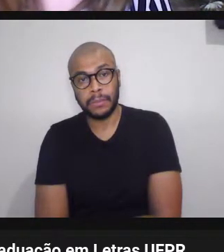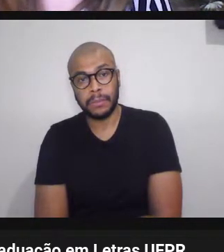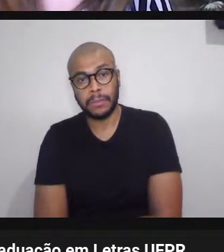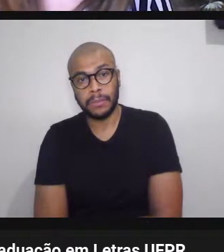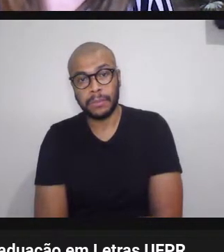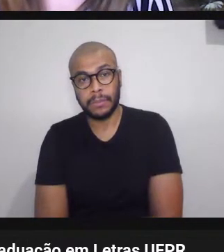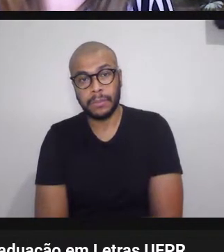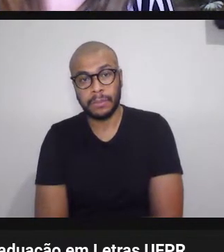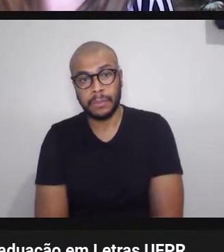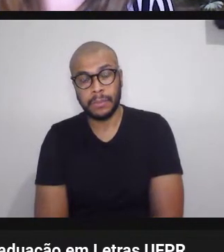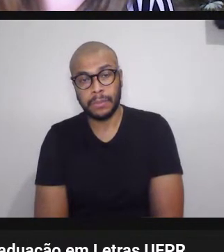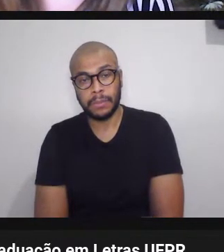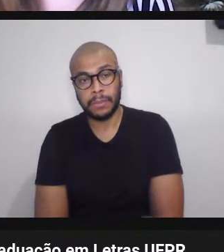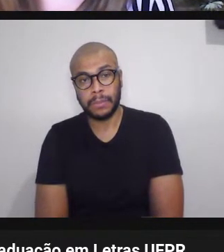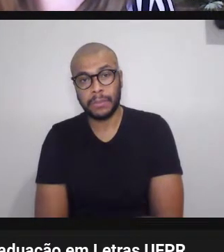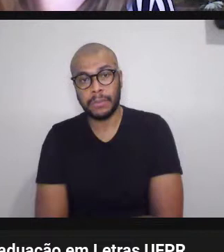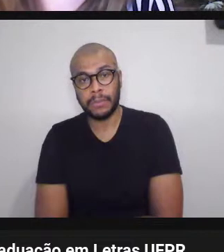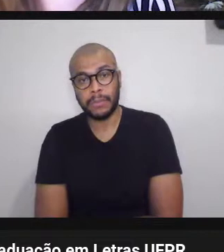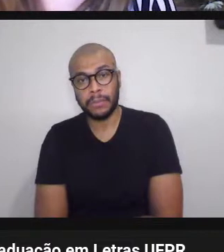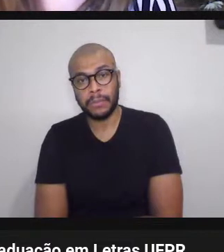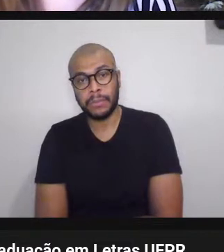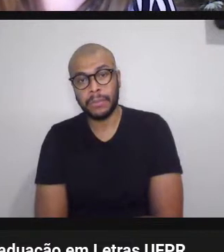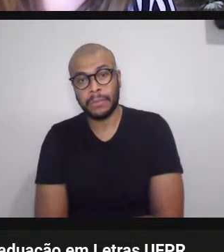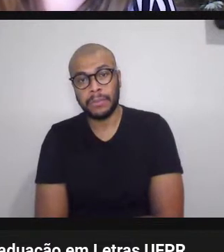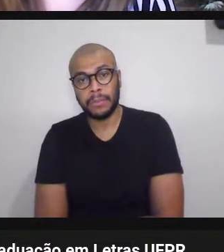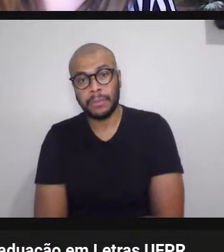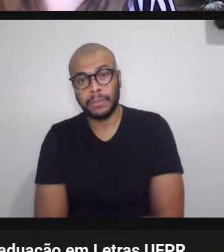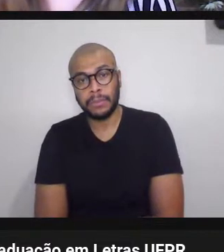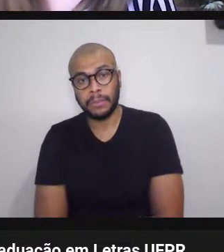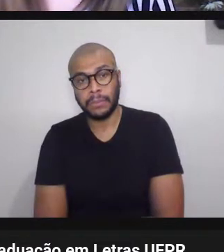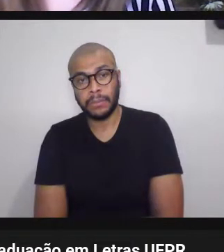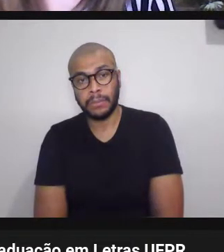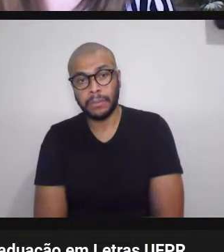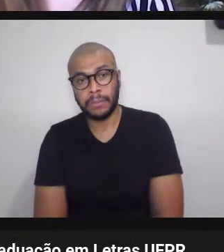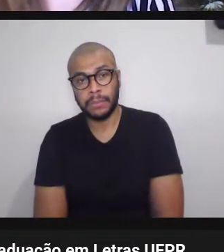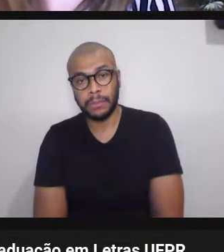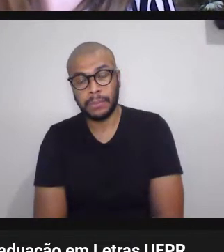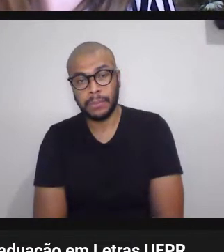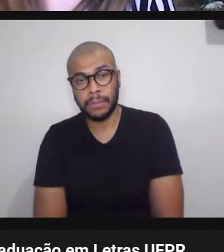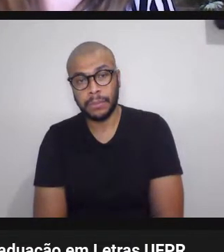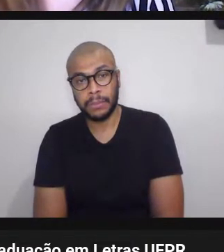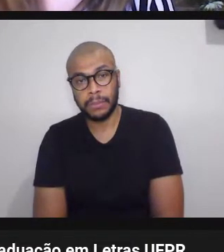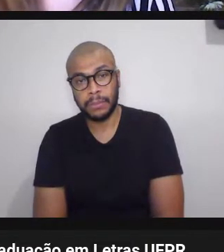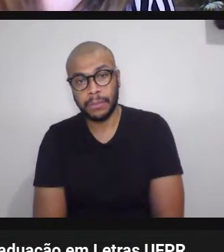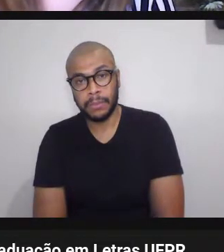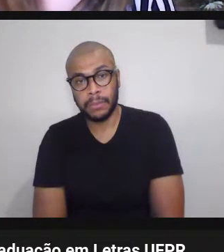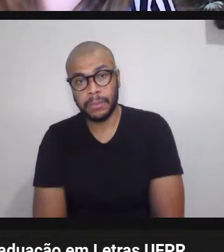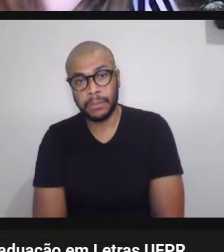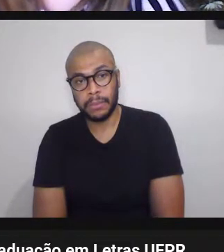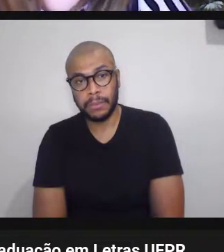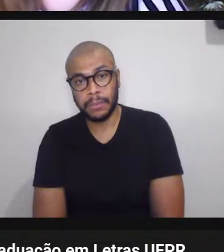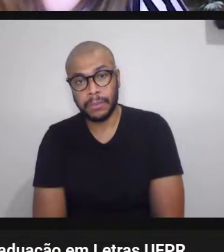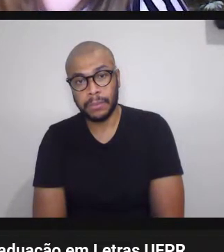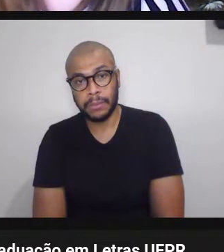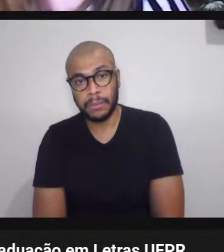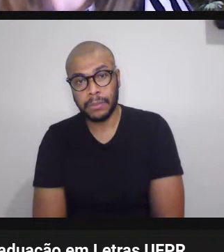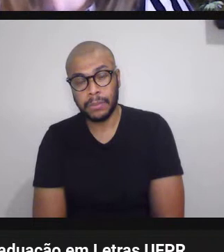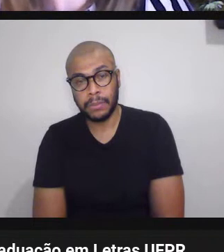ilu nosicieli ma współcześnie. Więc w głowie tego tak nie mam teraz, ale to wszystko jest do